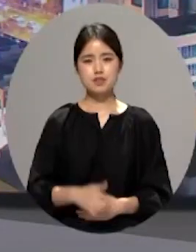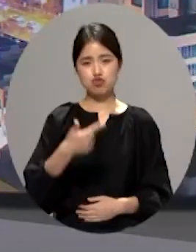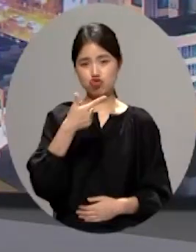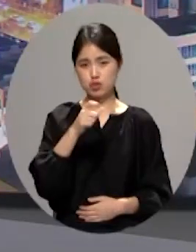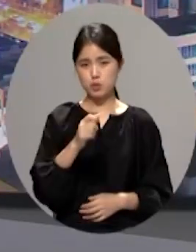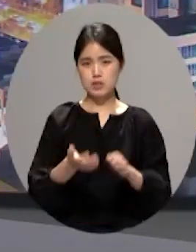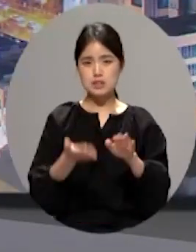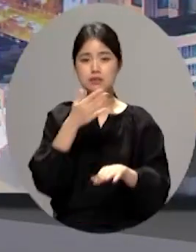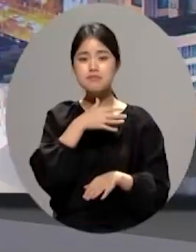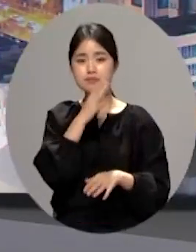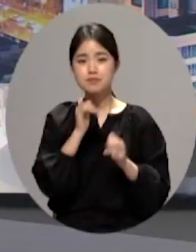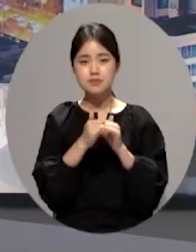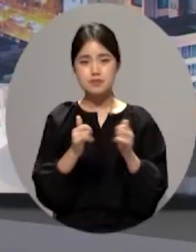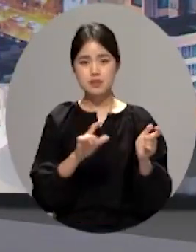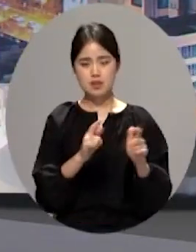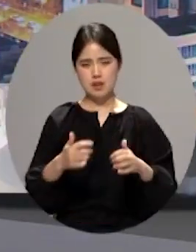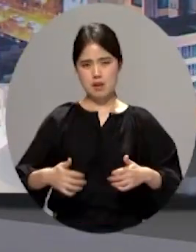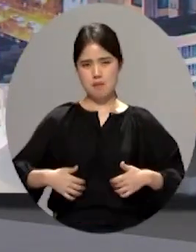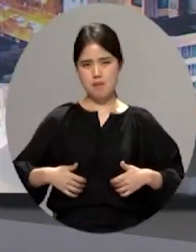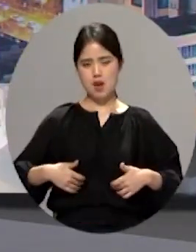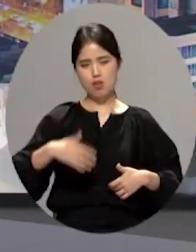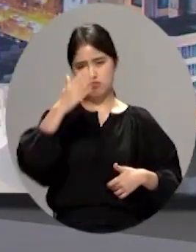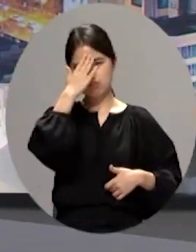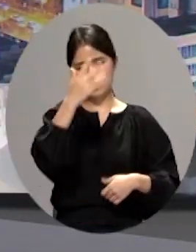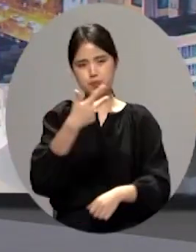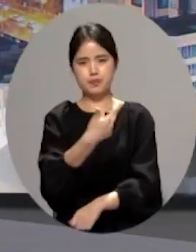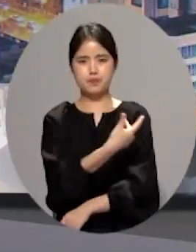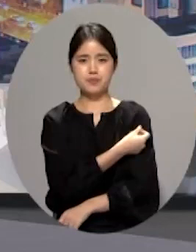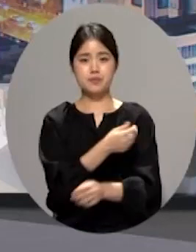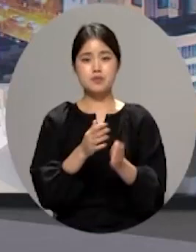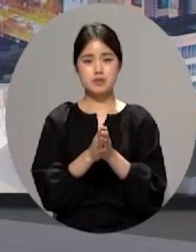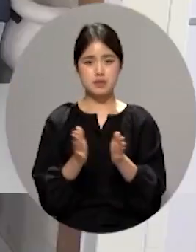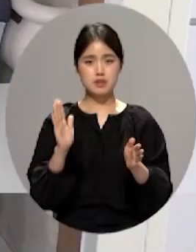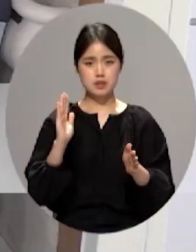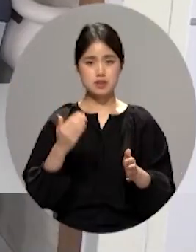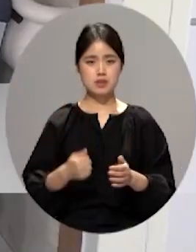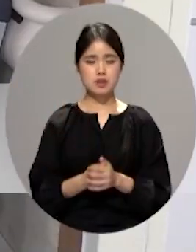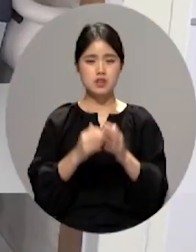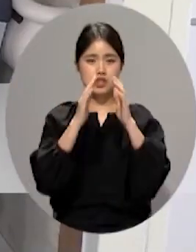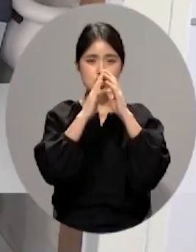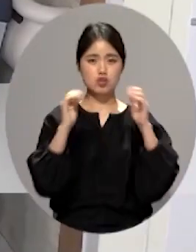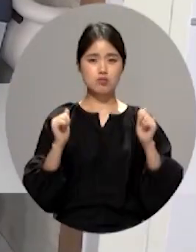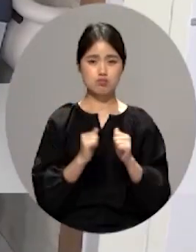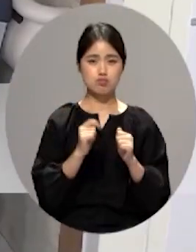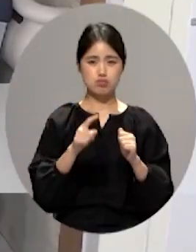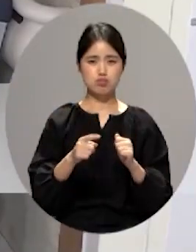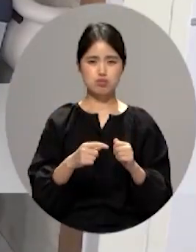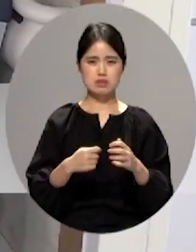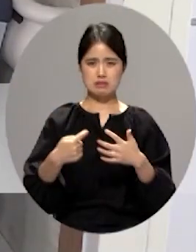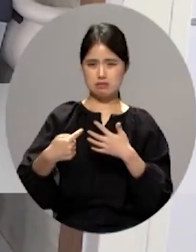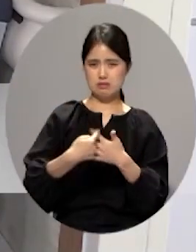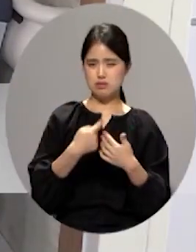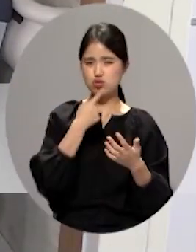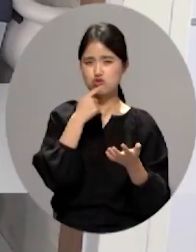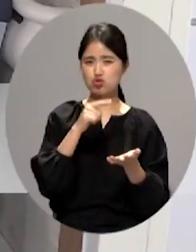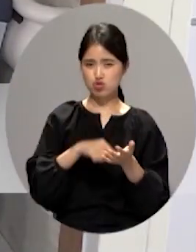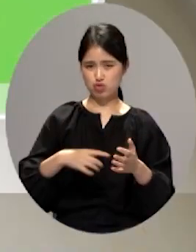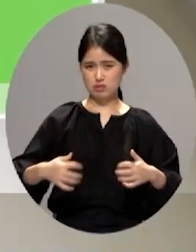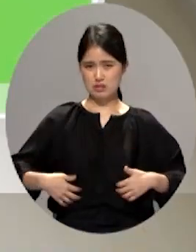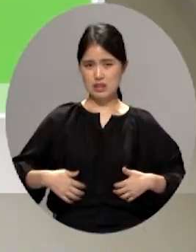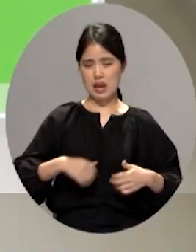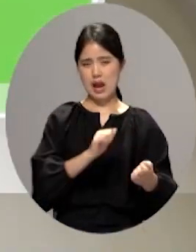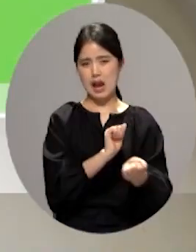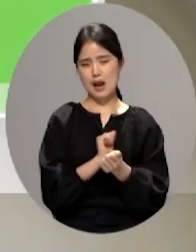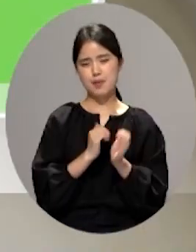65세 이상 고령자에게 폐렴구균 무료 예방접종이 실시됩니다 전라도는 침습성 폐렴구균 감염증